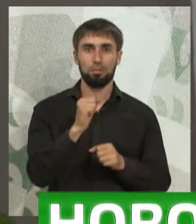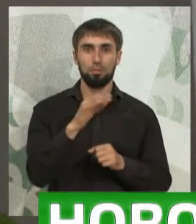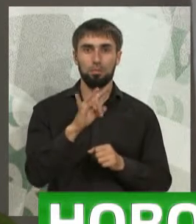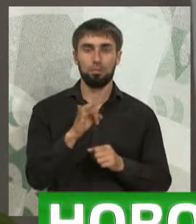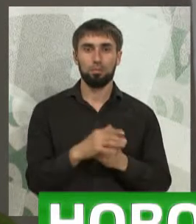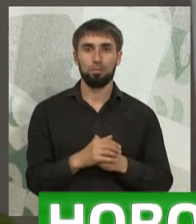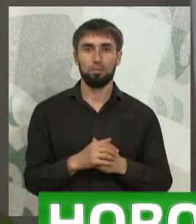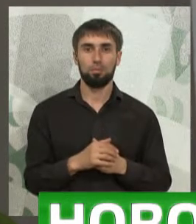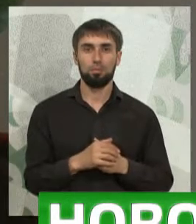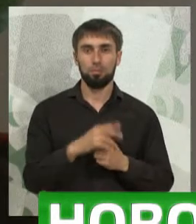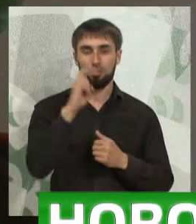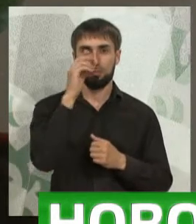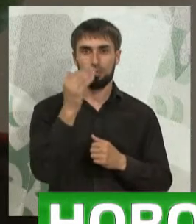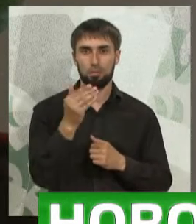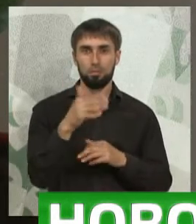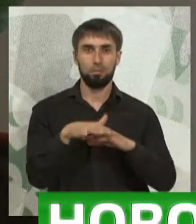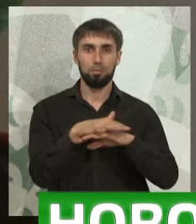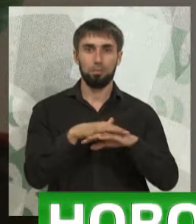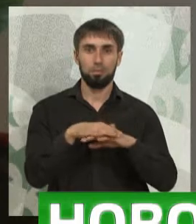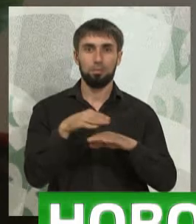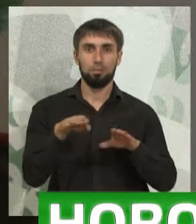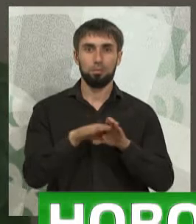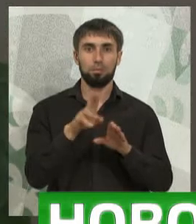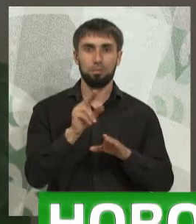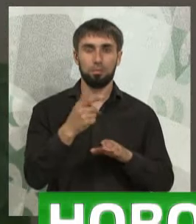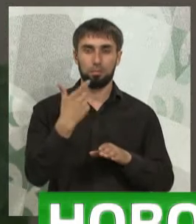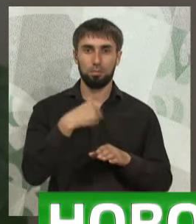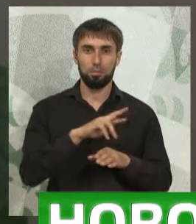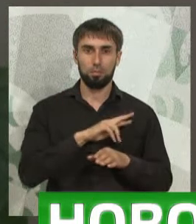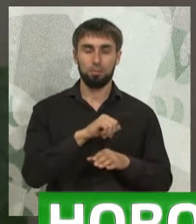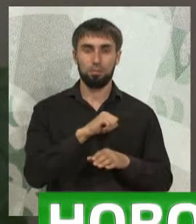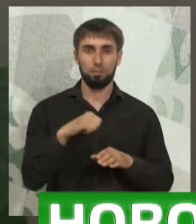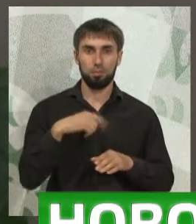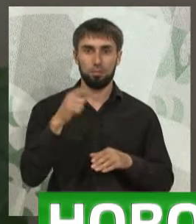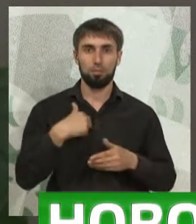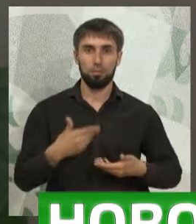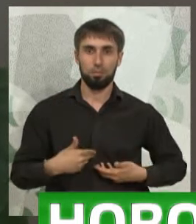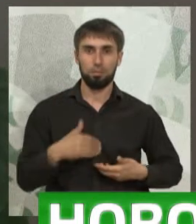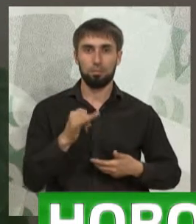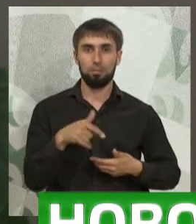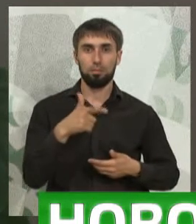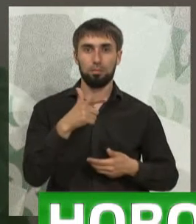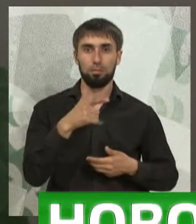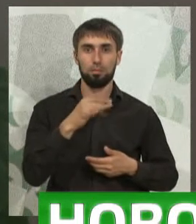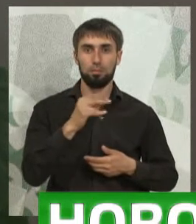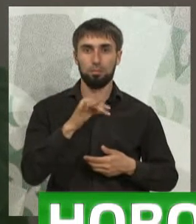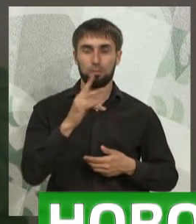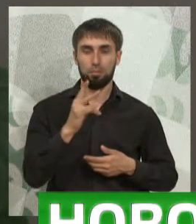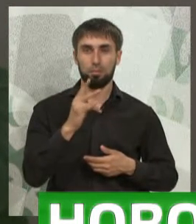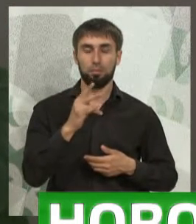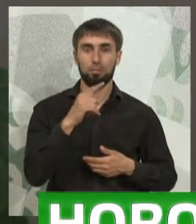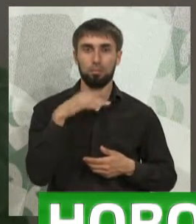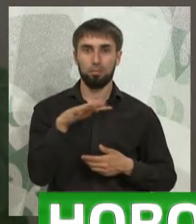благосостояние государства, народа. Так как я являюсь гражданином этого государства, мне